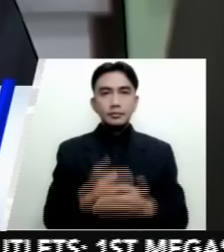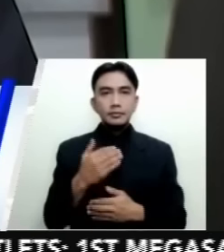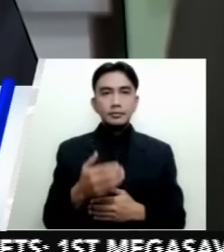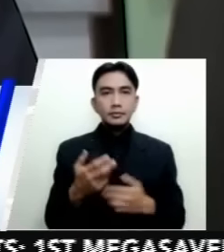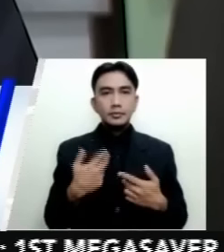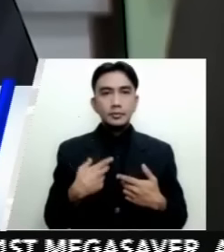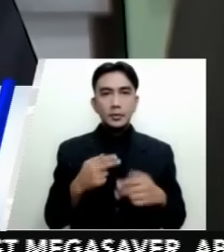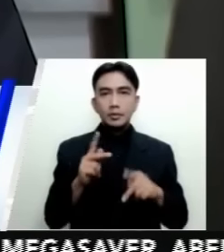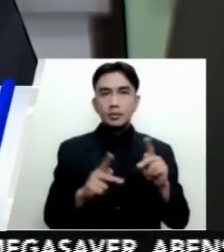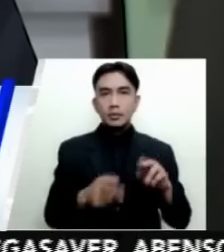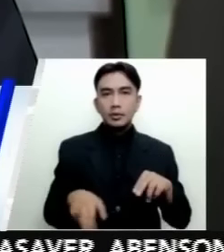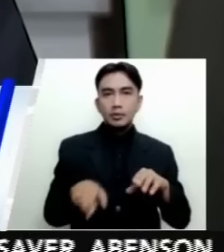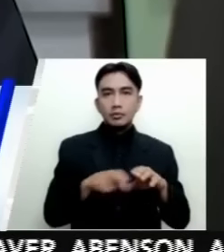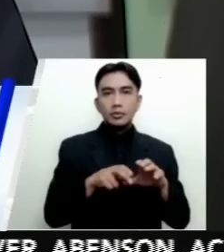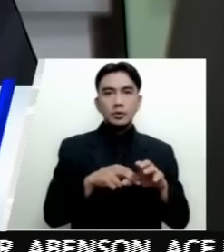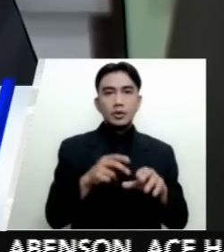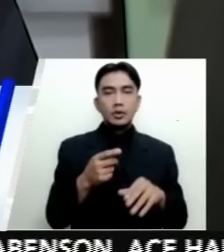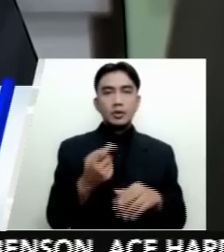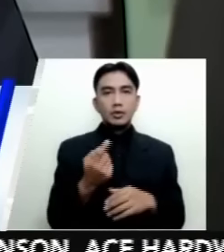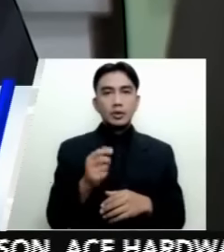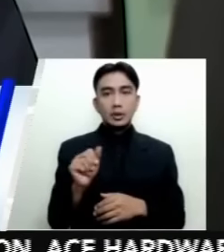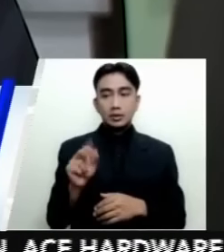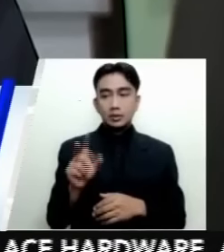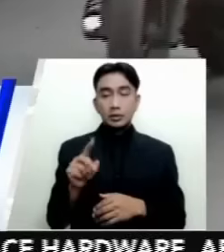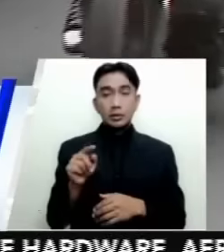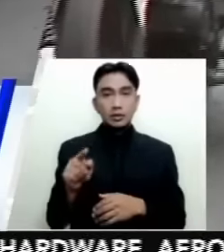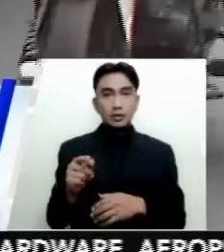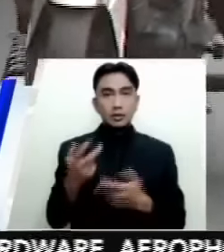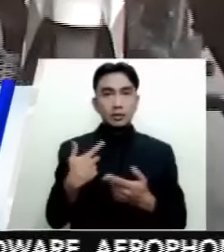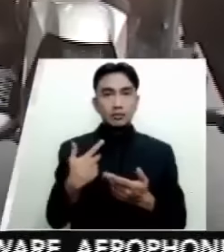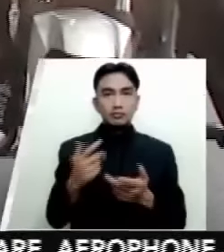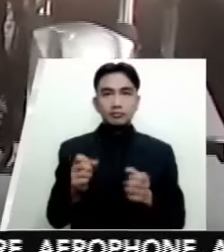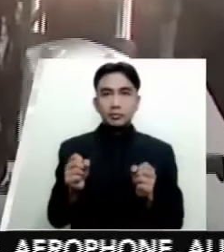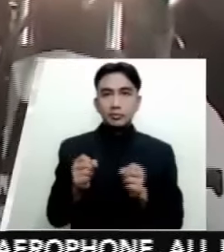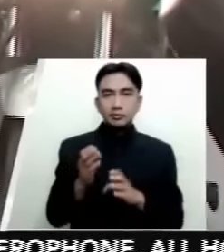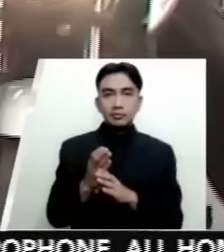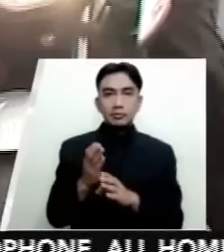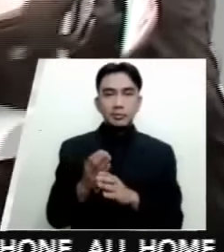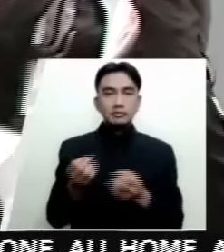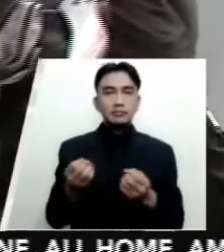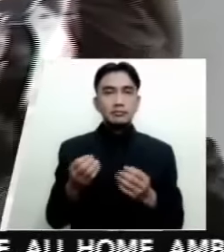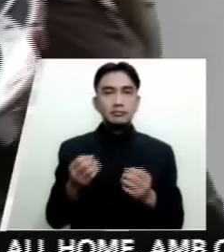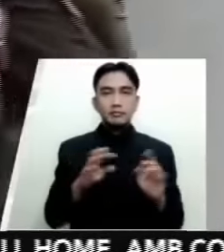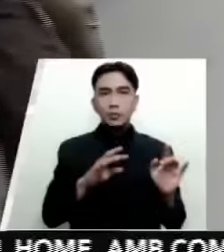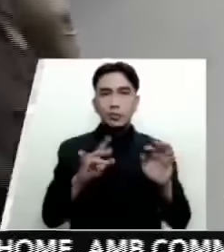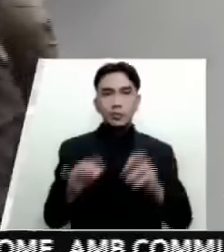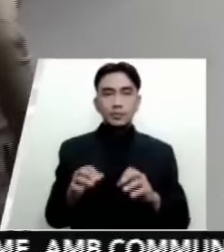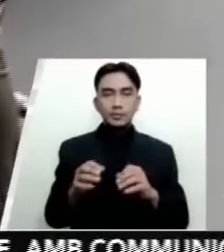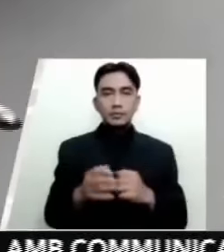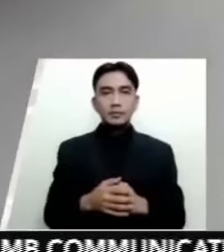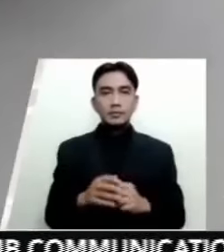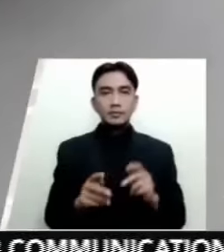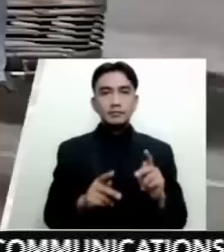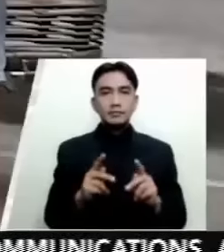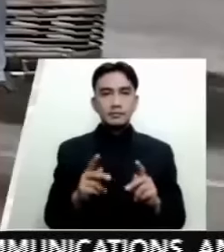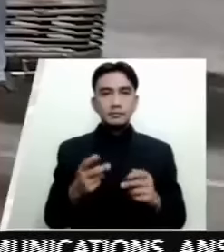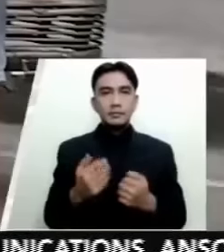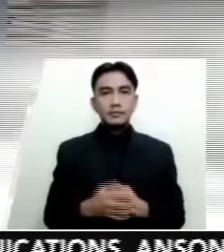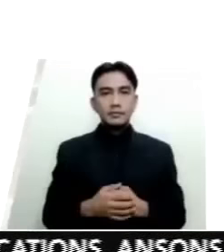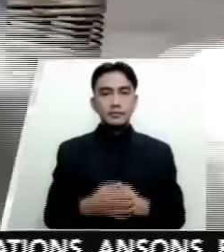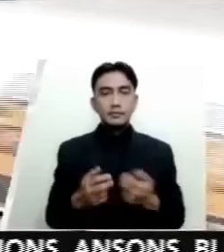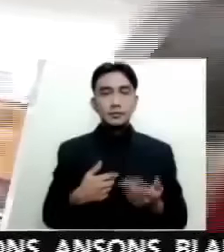ng 13 unit ang dami ng pasahero. Baka wala rin daw masakyan sa rutang Cubao via E. Rodriguez, Espanya,